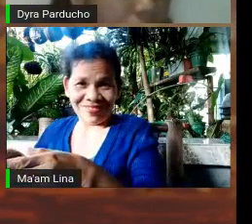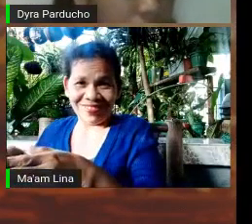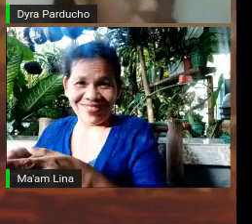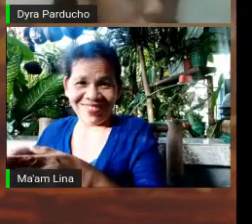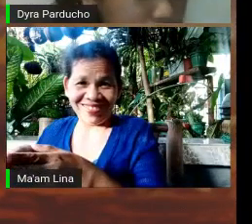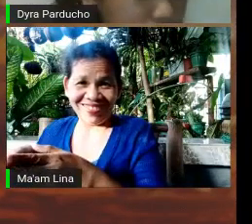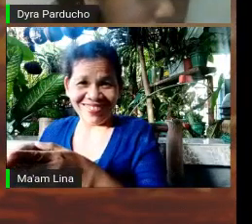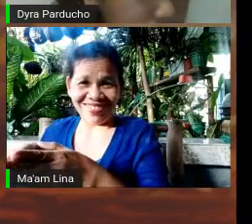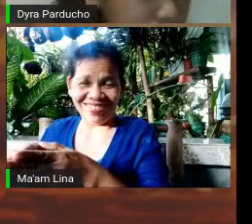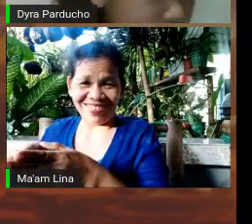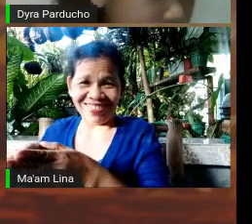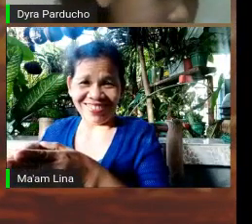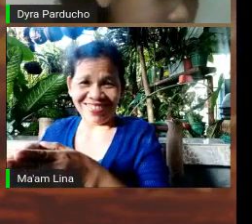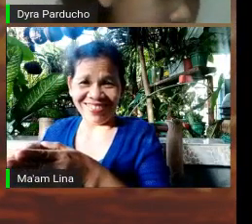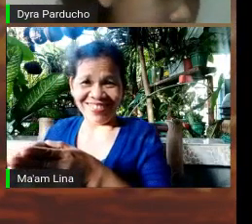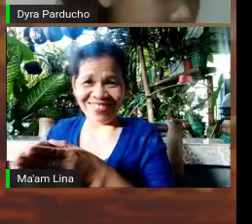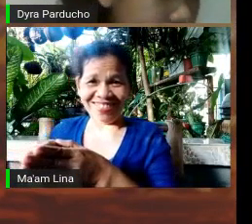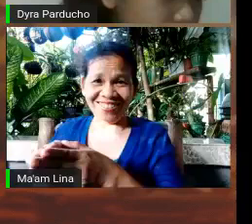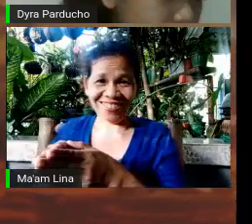kambing.